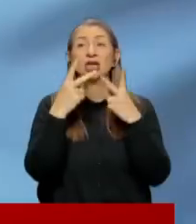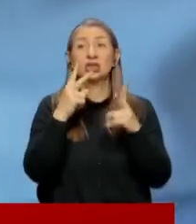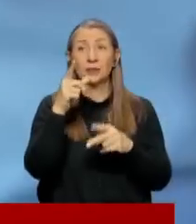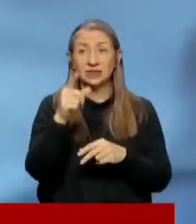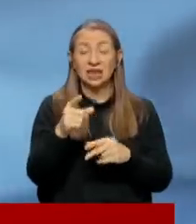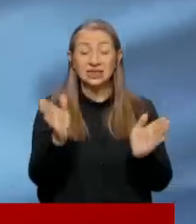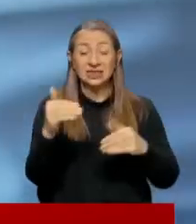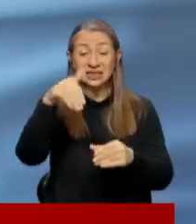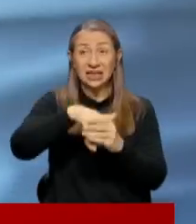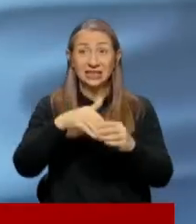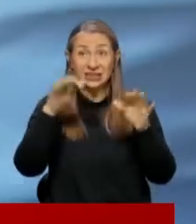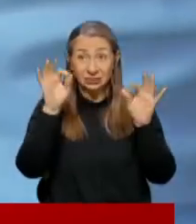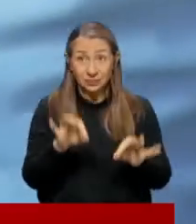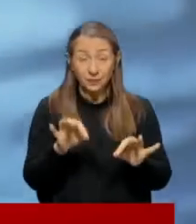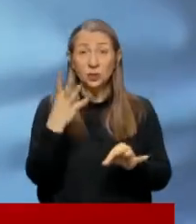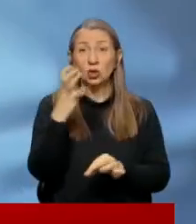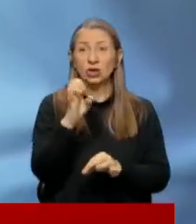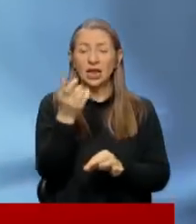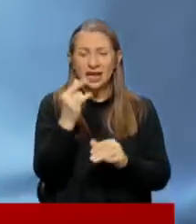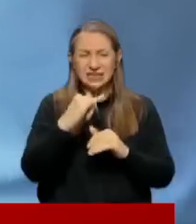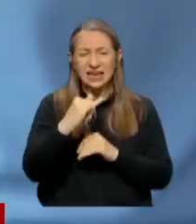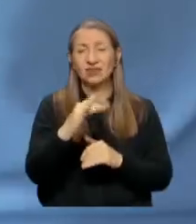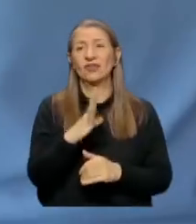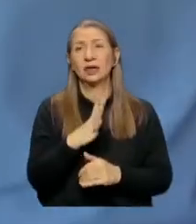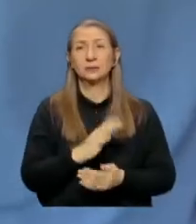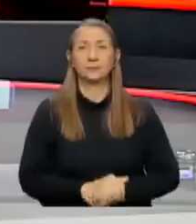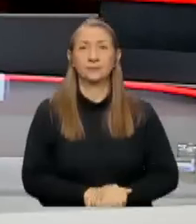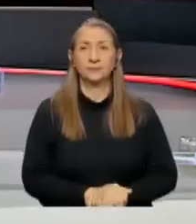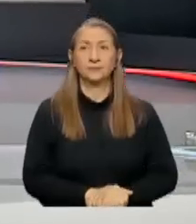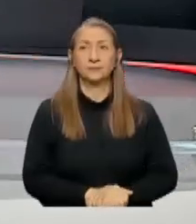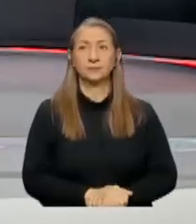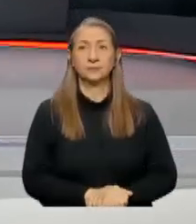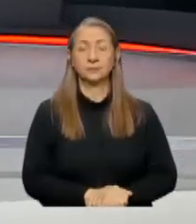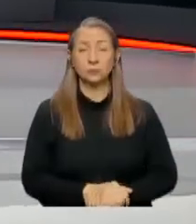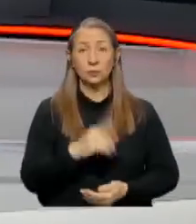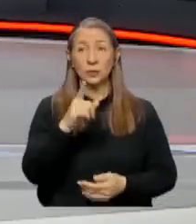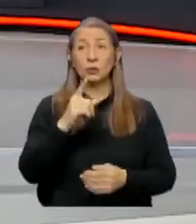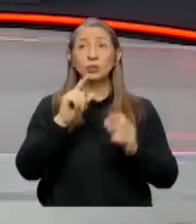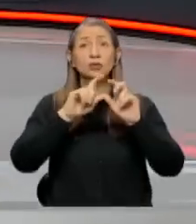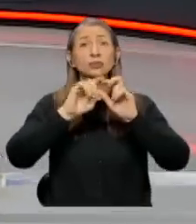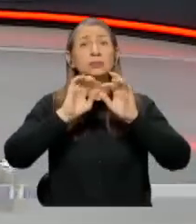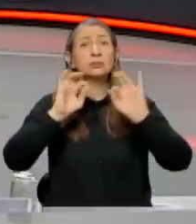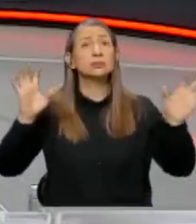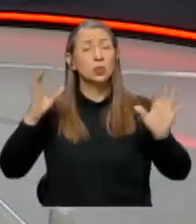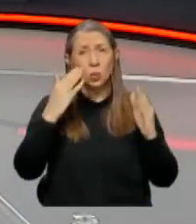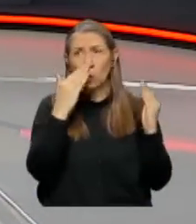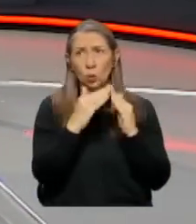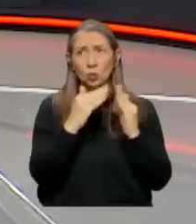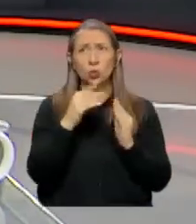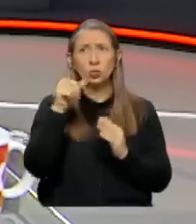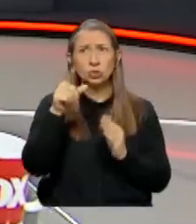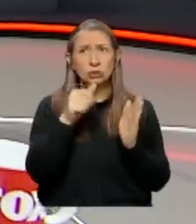açıklaması, sandığın kurulmasına 4 aydan daha az süre kaldı. Bu slogan uygun mu? Bu